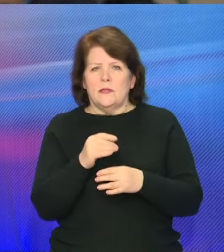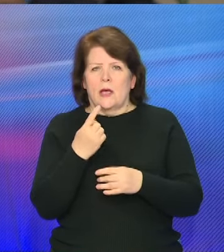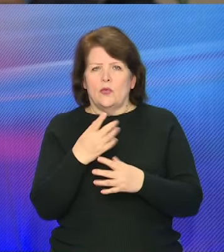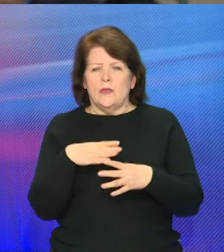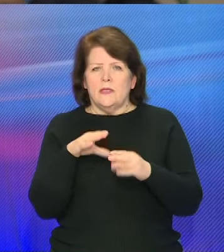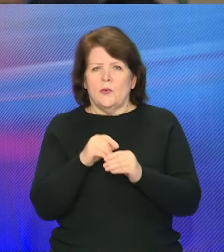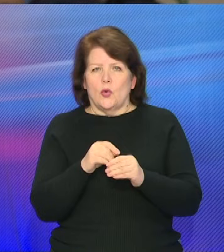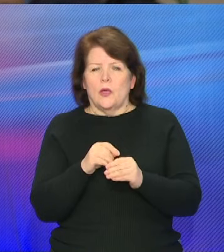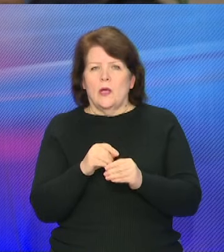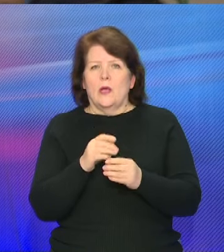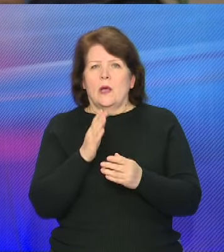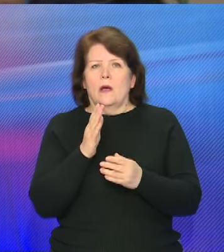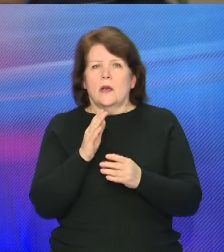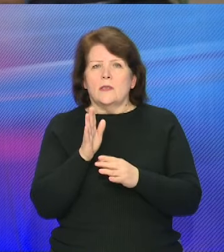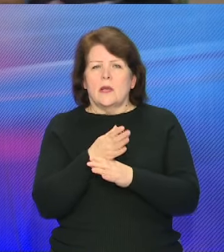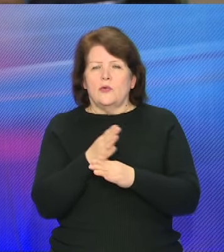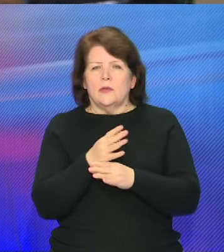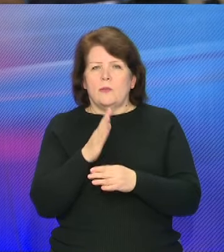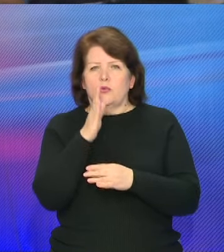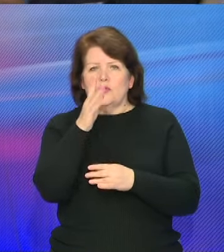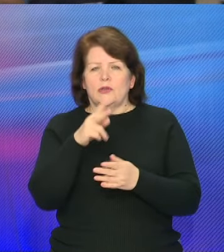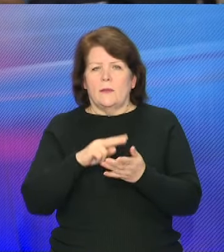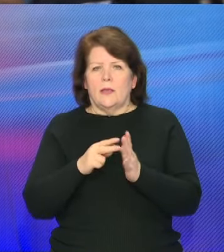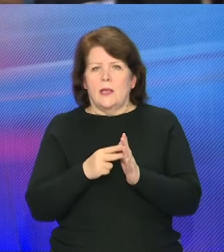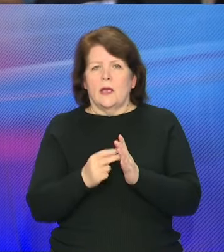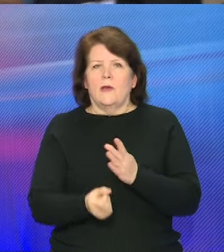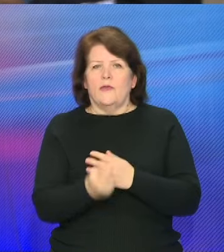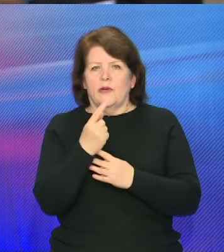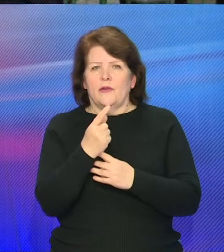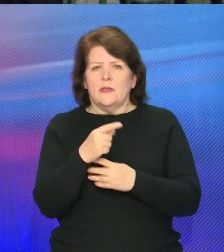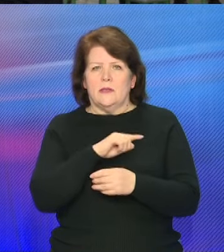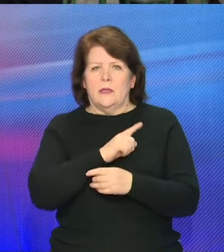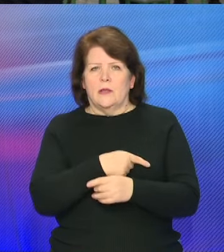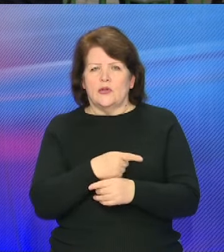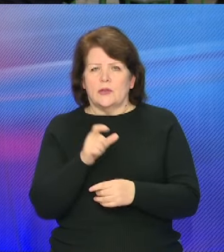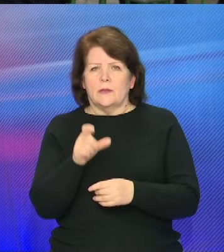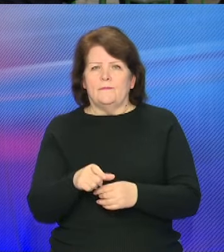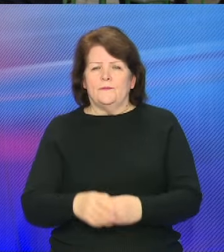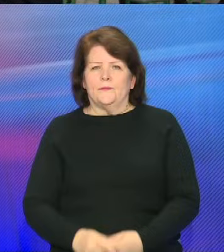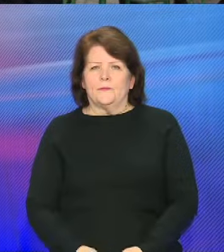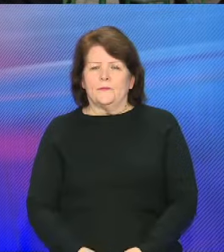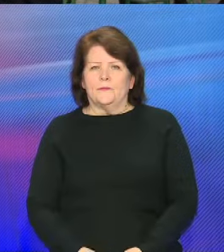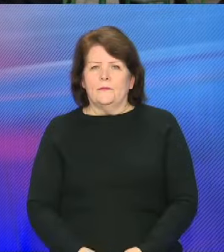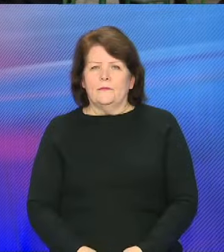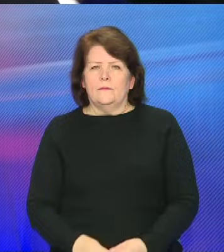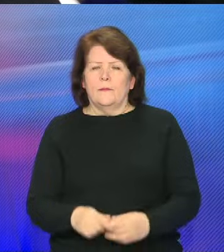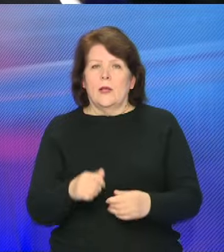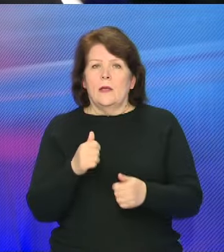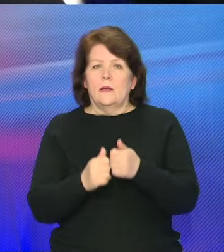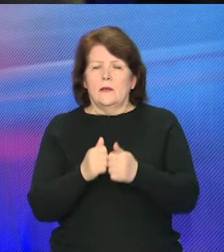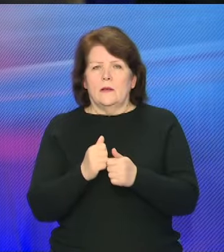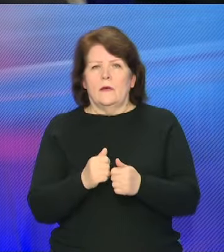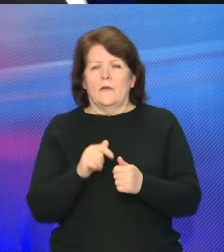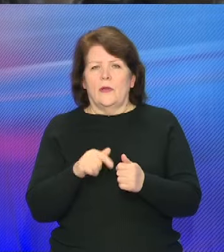обговорить будущие планы, ну и самое главное, пострелять и выявить, конечно же, сильнейших. Да слова, спаборніцтвы